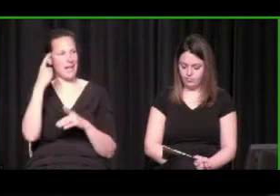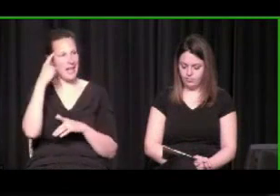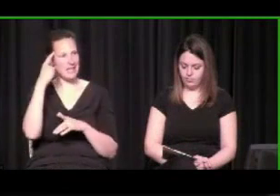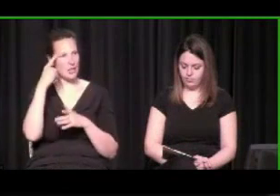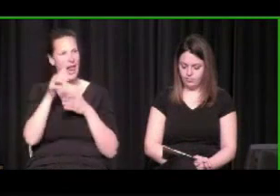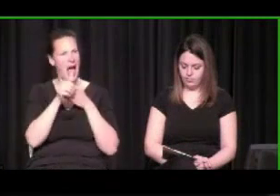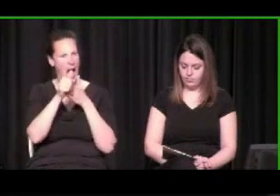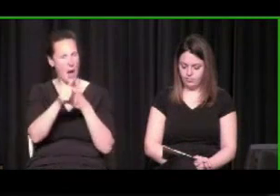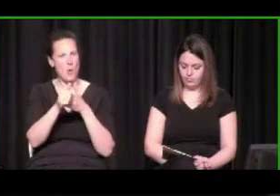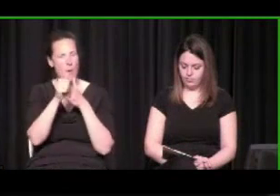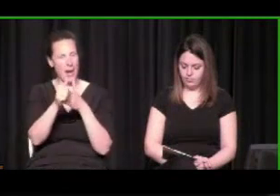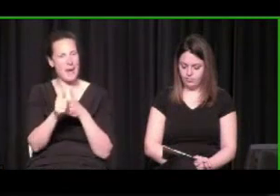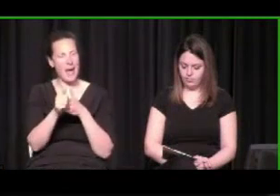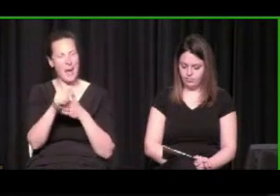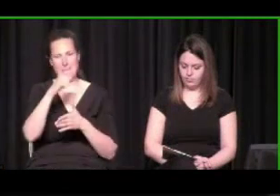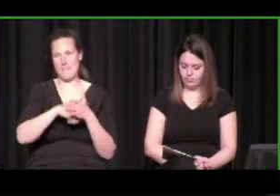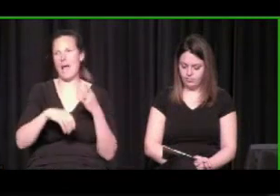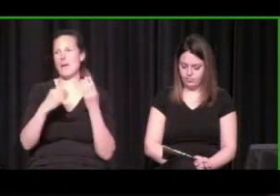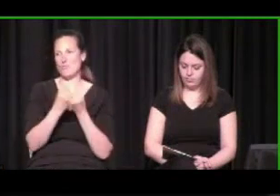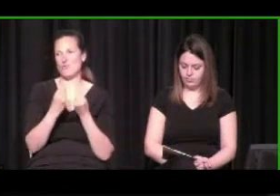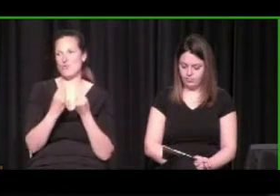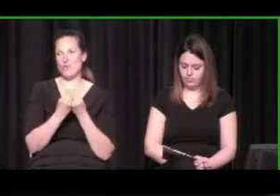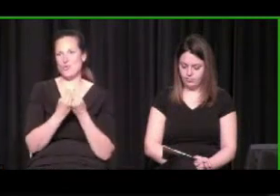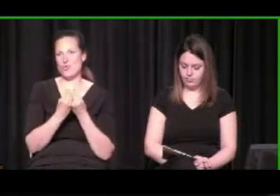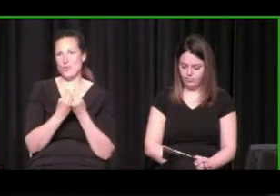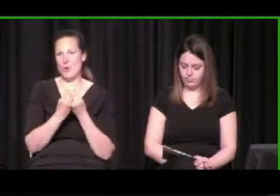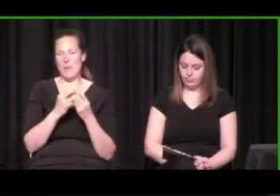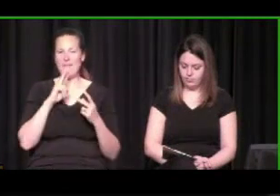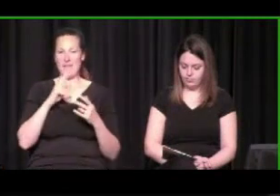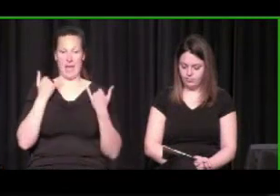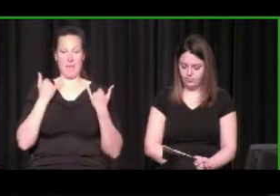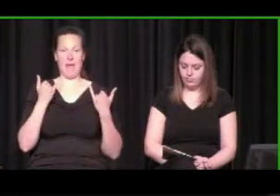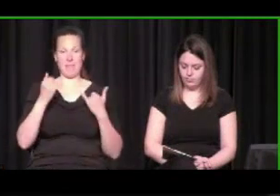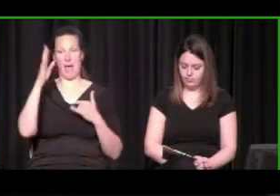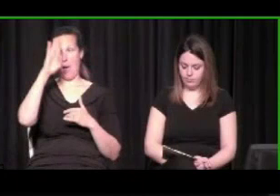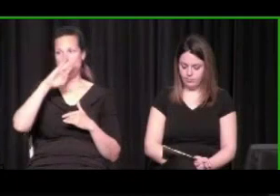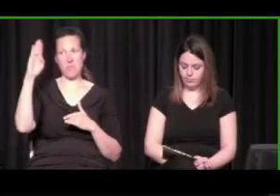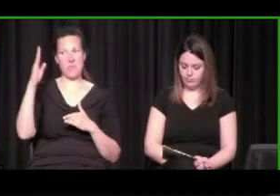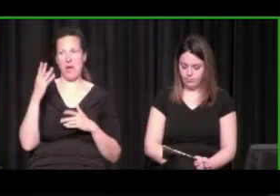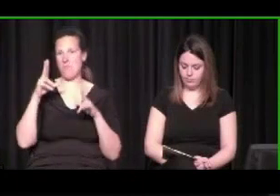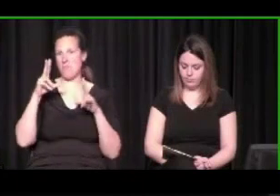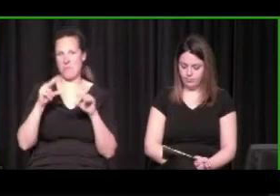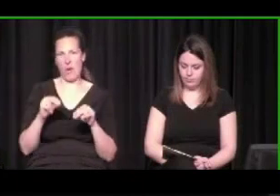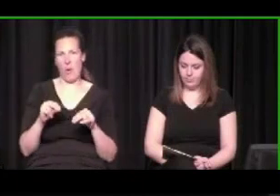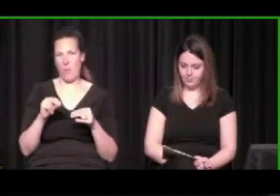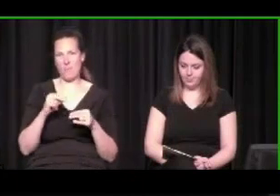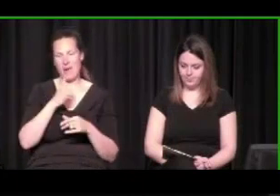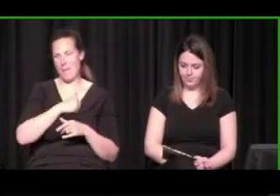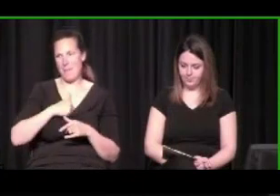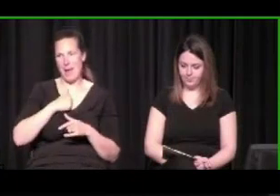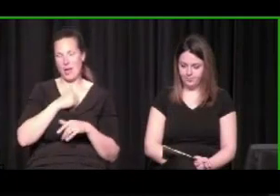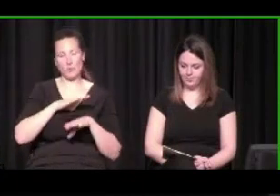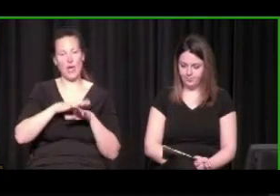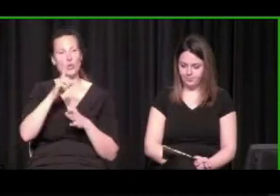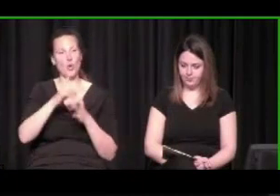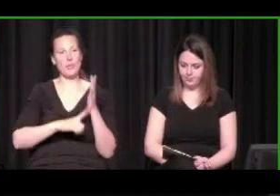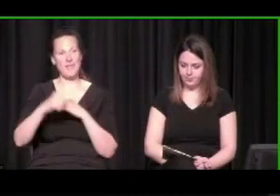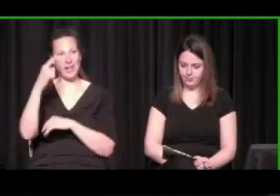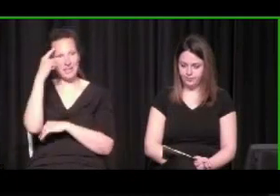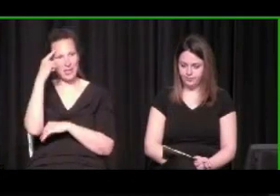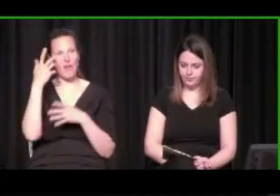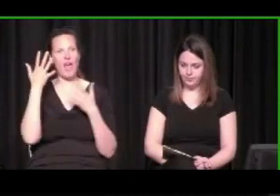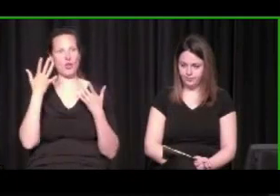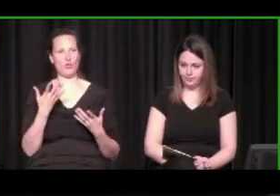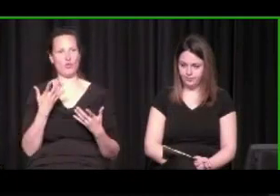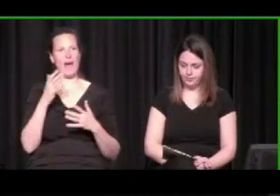qui dépasserait les thématiques qu'on vient de nommer et pas quelque chose qui est encore largement développé. Donc, malheureusement, en déficience intellectuelle, il y a